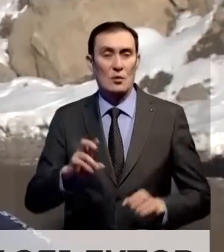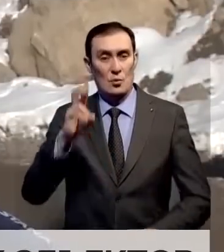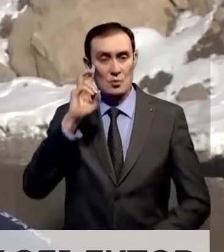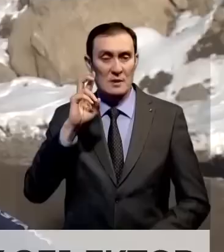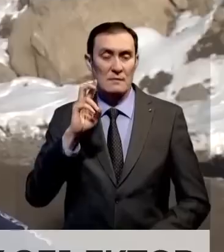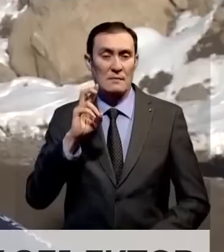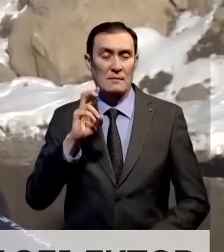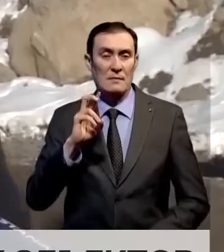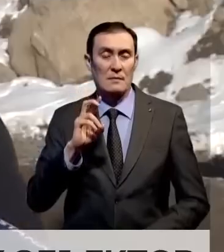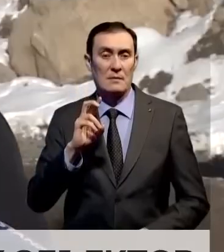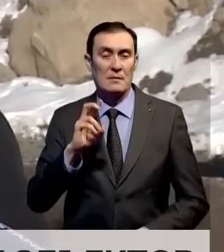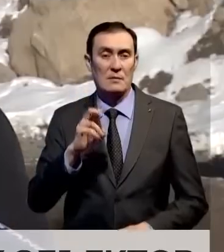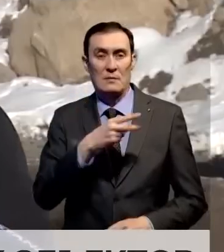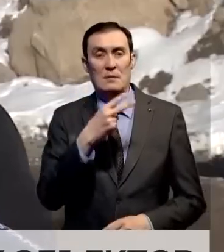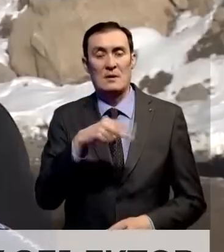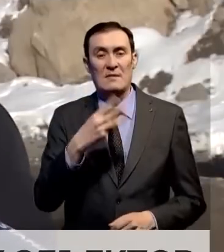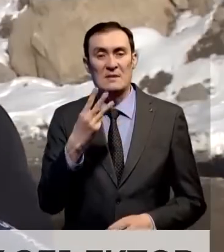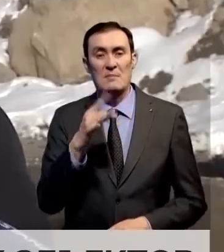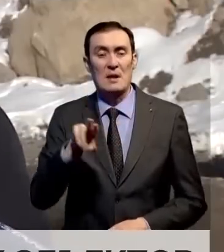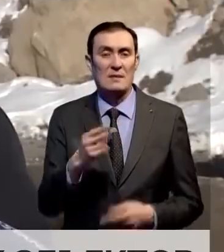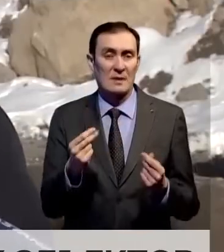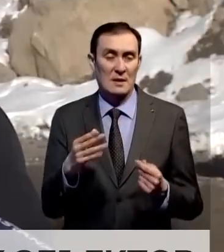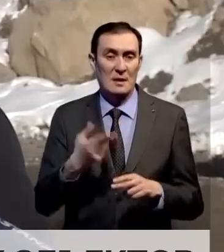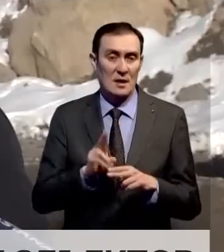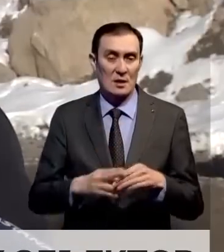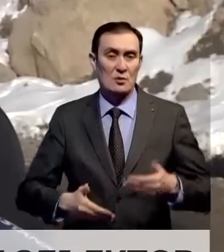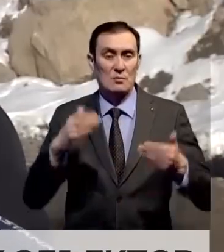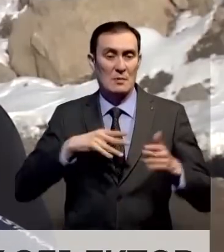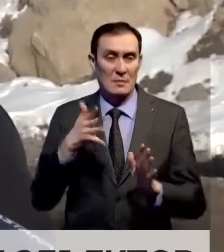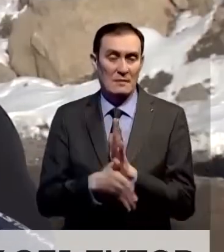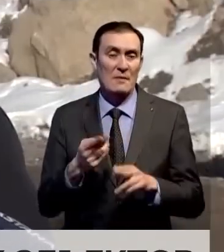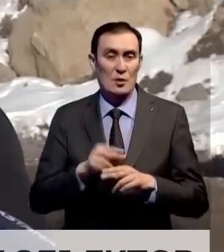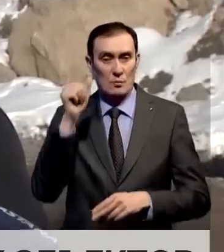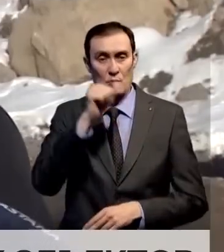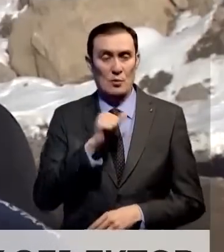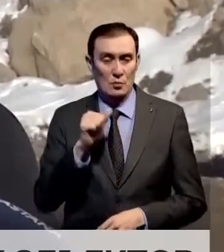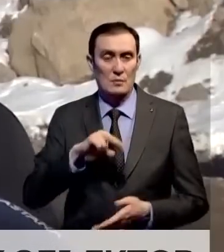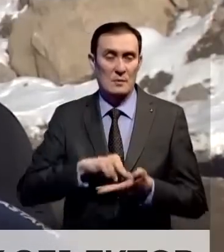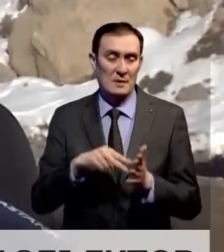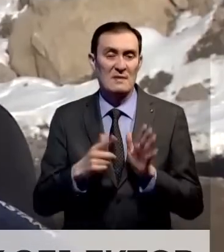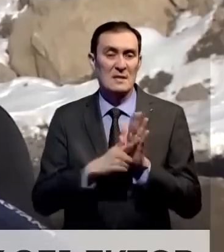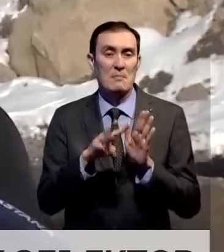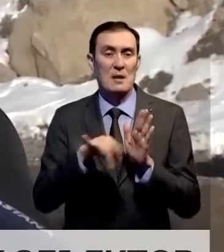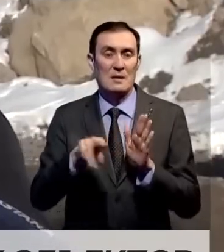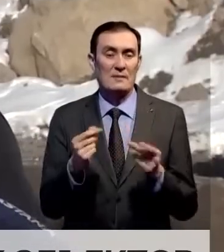Государством выделено 23 миллиарда тенге на это сооружение, и на этот год у нас предусмотрено 7 миллиардов